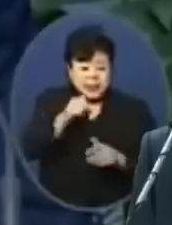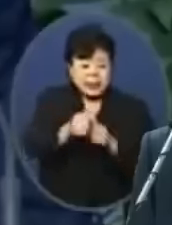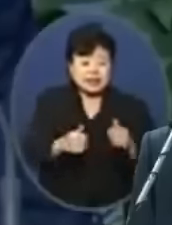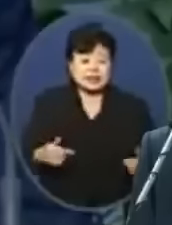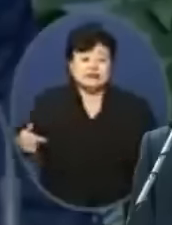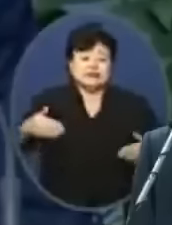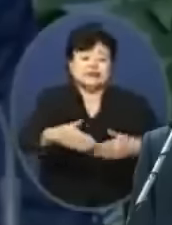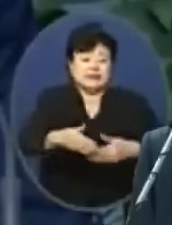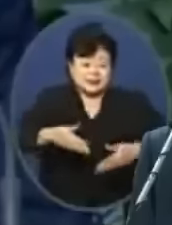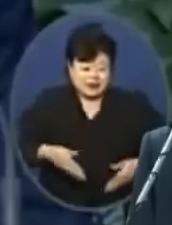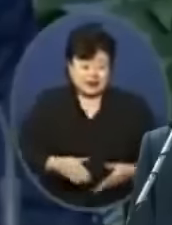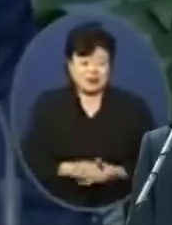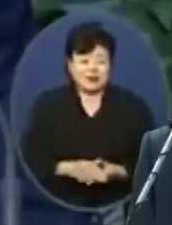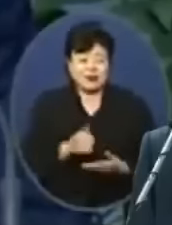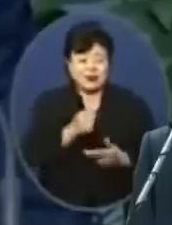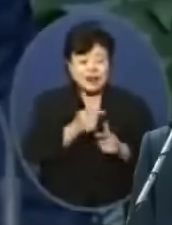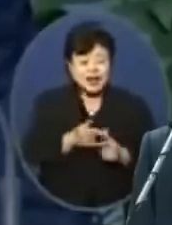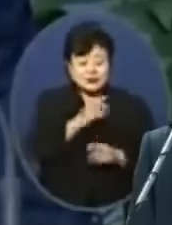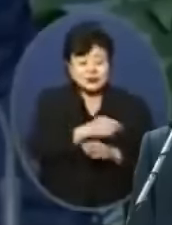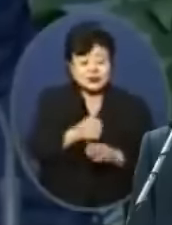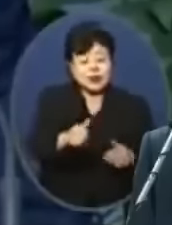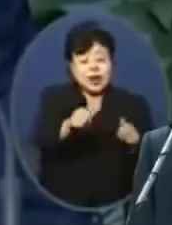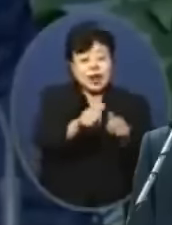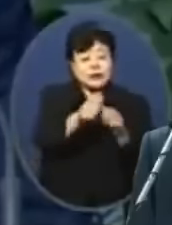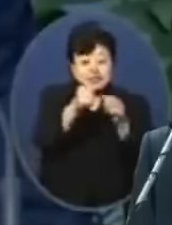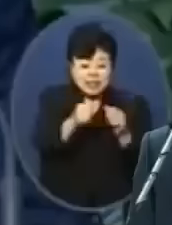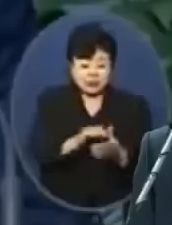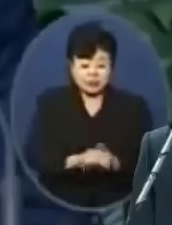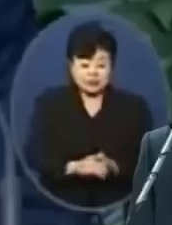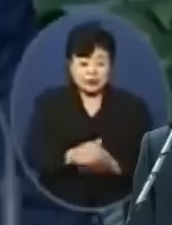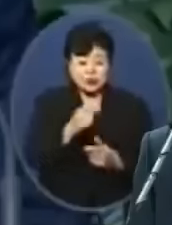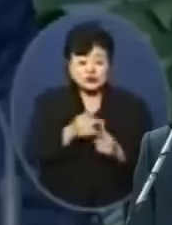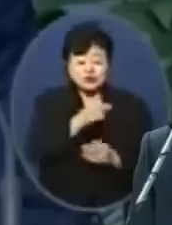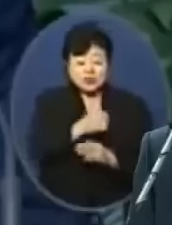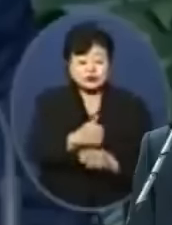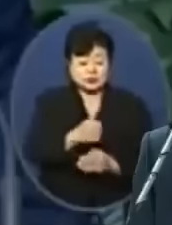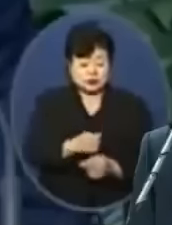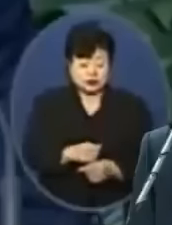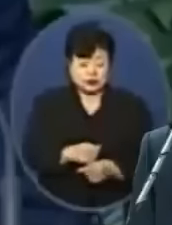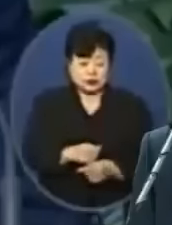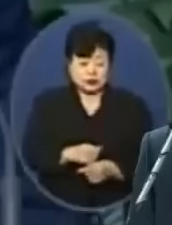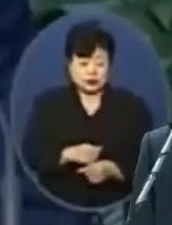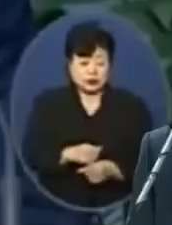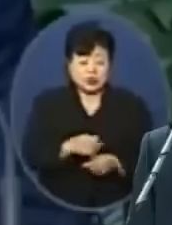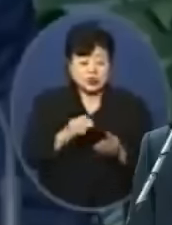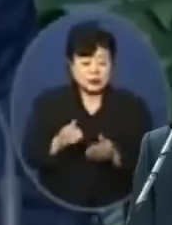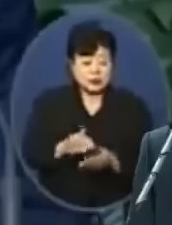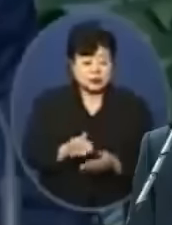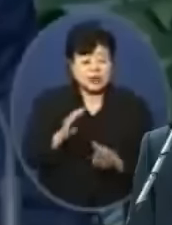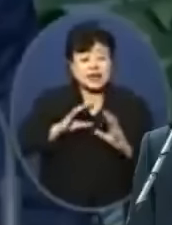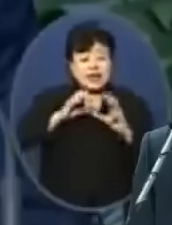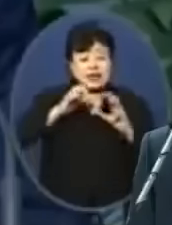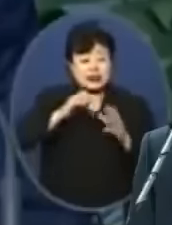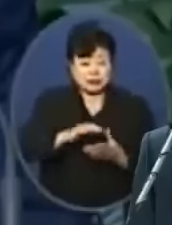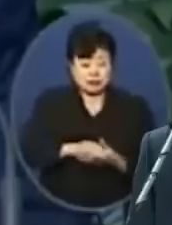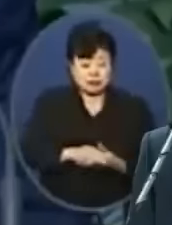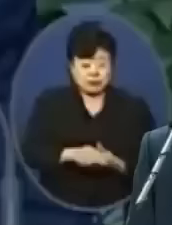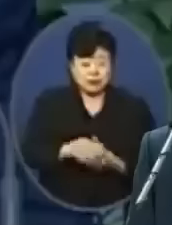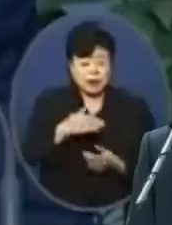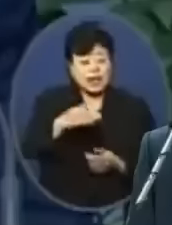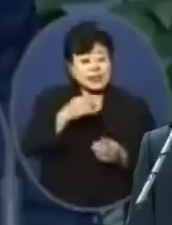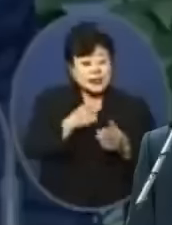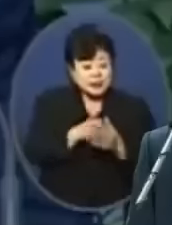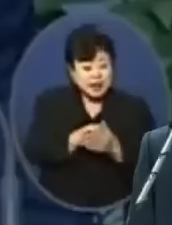하나님 품에서 태어났고 주 예수 그리스도와 함께 살고 주 예수 그리스도 예비하신 천당으로